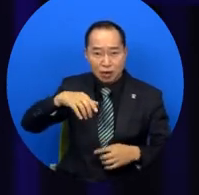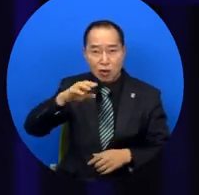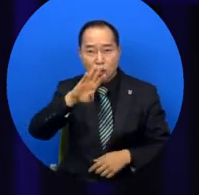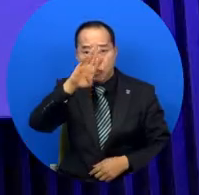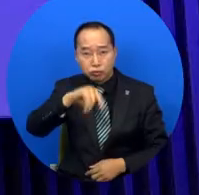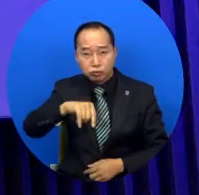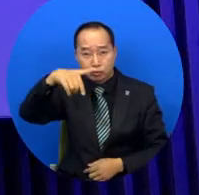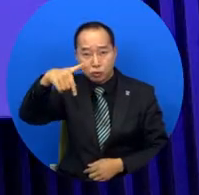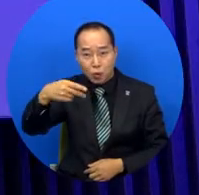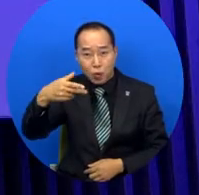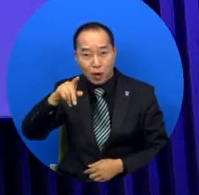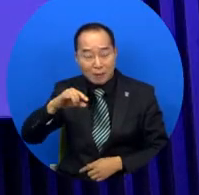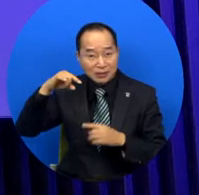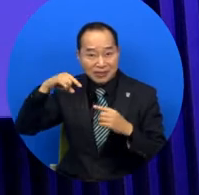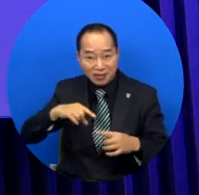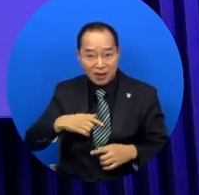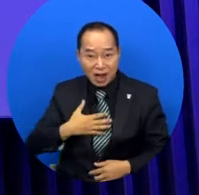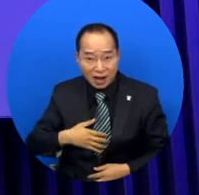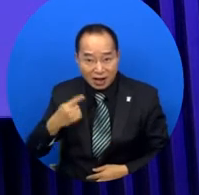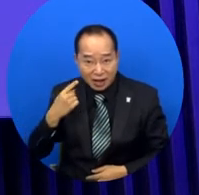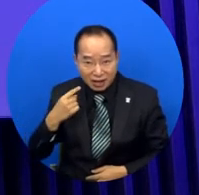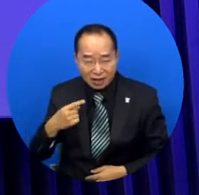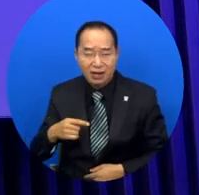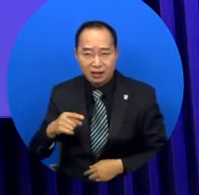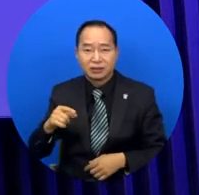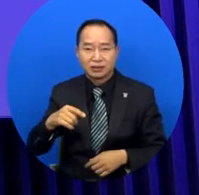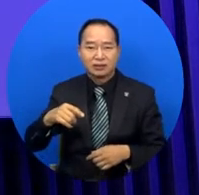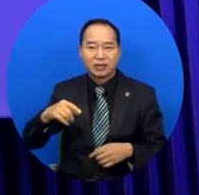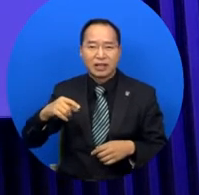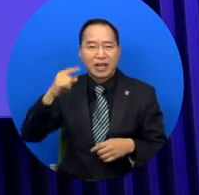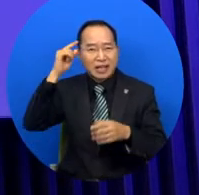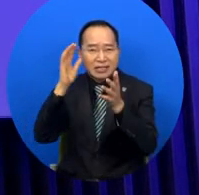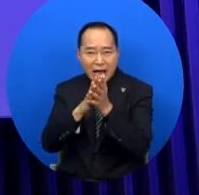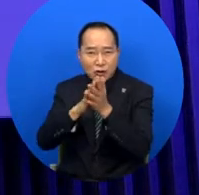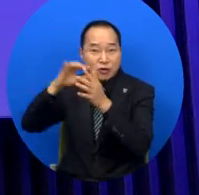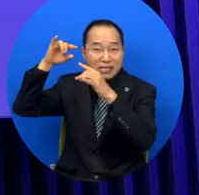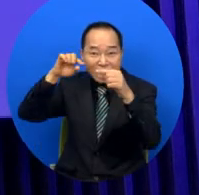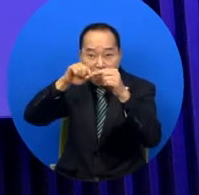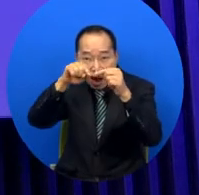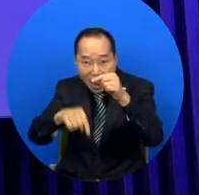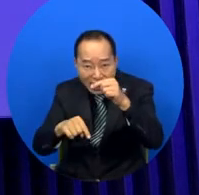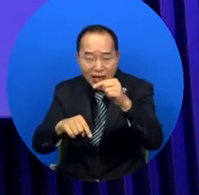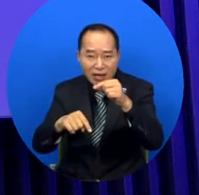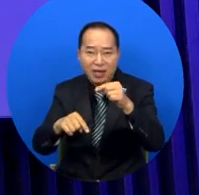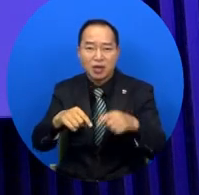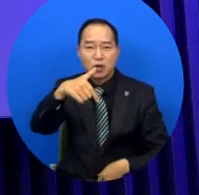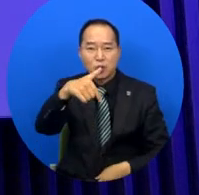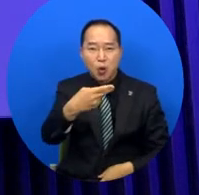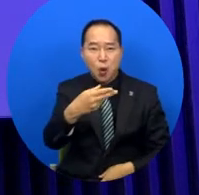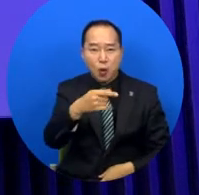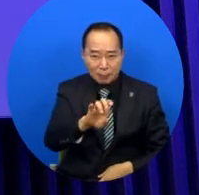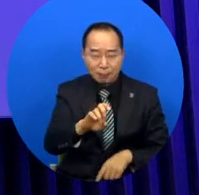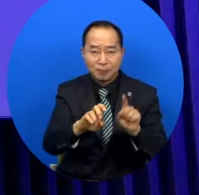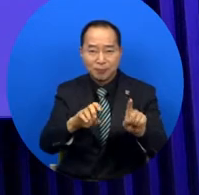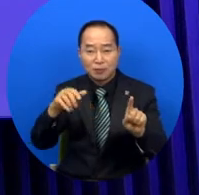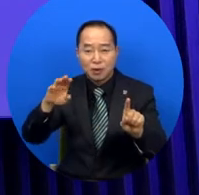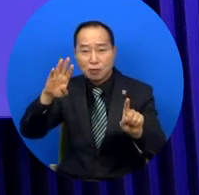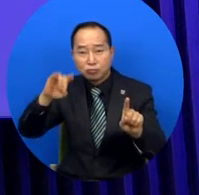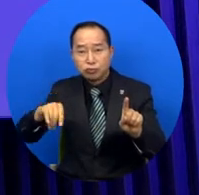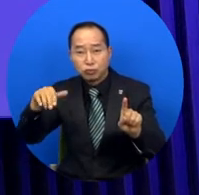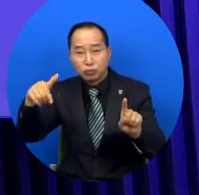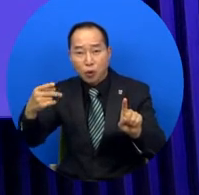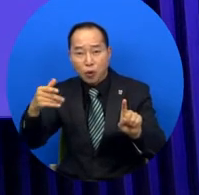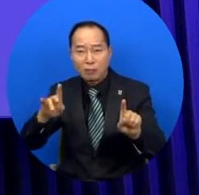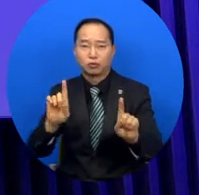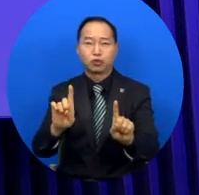들어보셨어요? 자율신경계에는 부교감, 교감이 길항작용을 해요. 하나는 올리고 하나는 내리고 이렇게